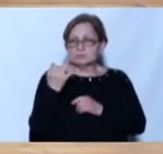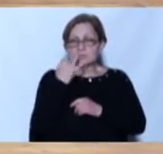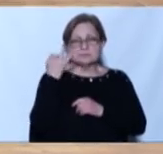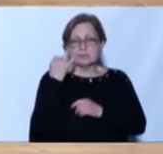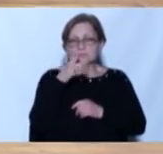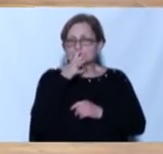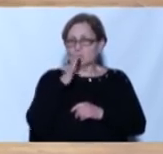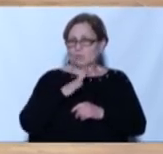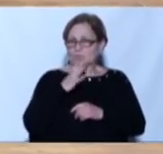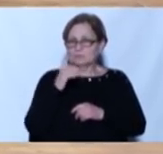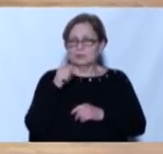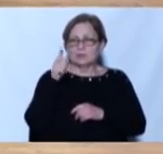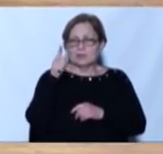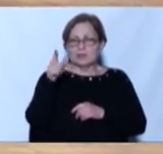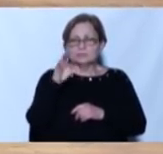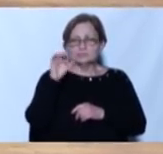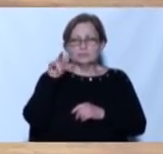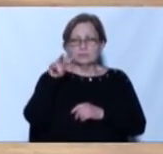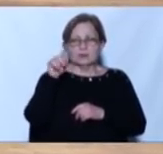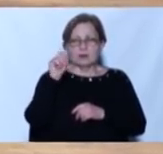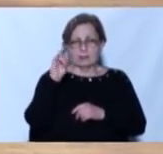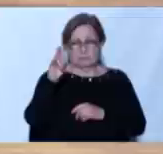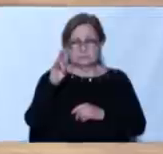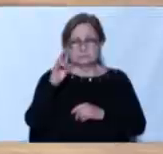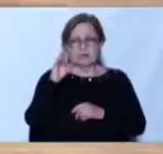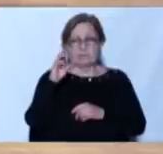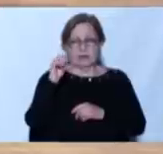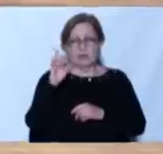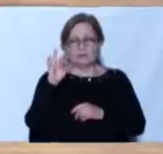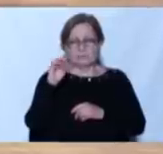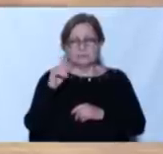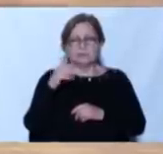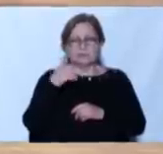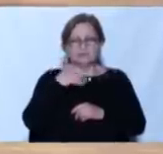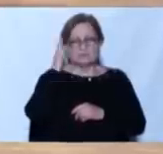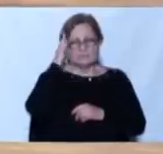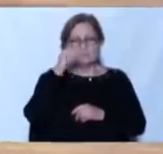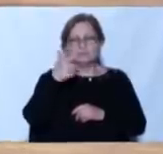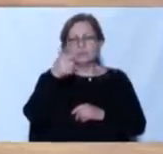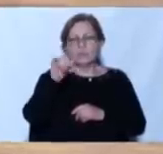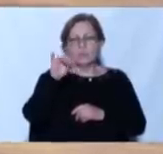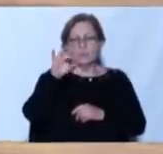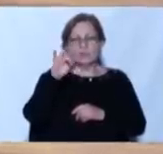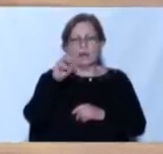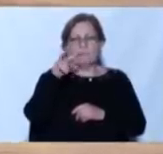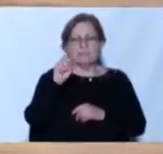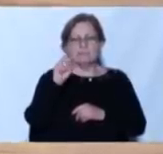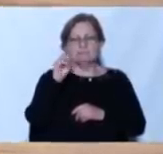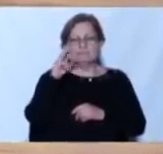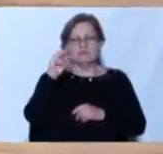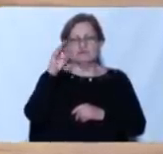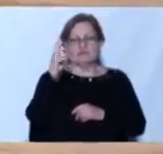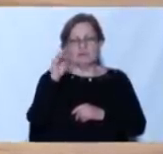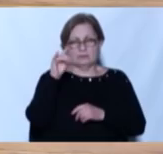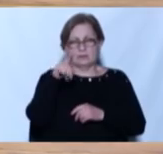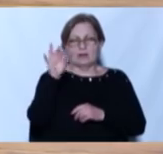რომ სულხან-საბა ორბელიანის შემდეგ ჩვენ ვისწავლით, ასევე ისაუბრეთ დავით გურამიშვილზე, ესენი არიან ქართველი განმანათლებლები.